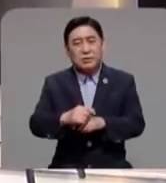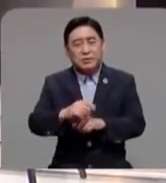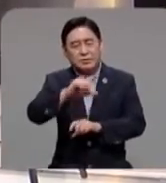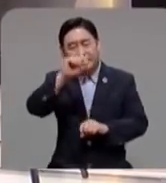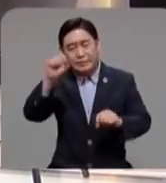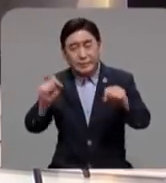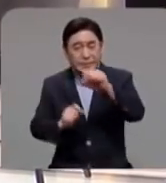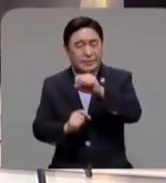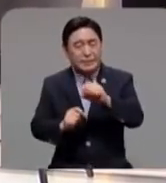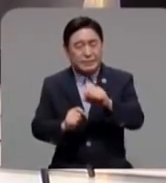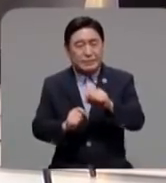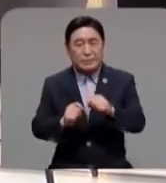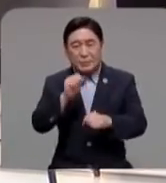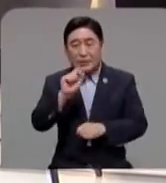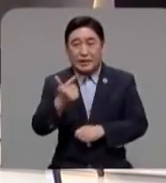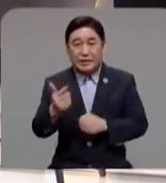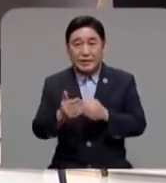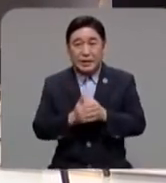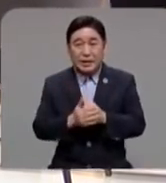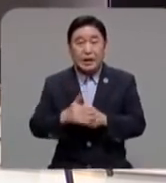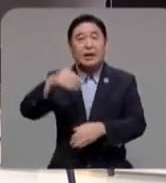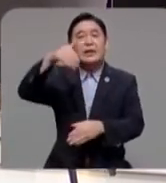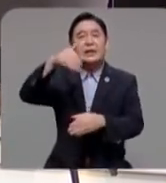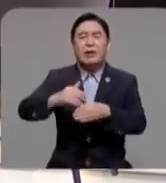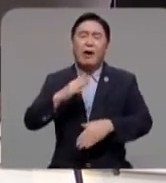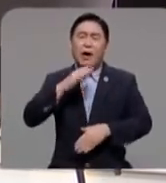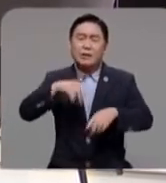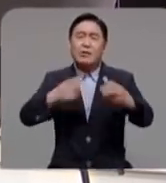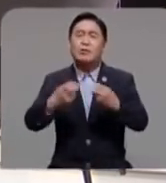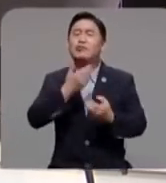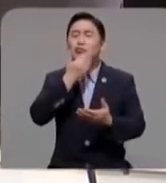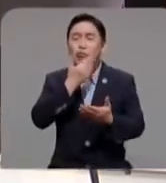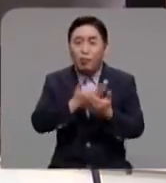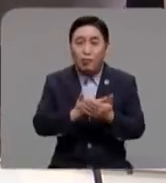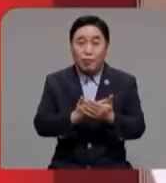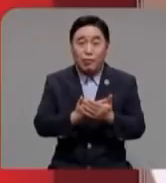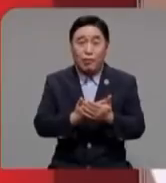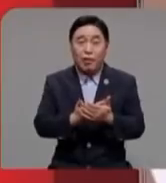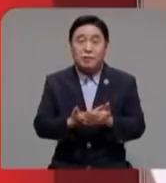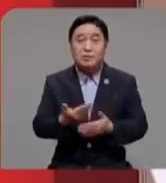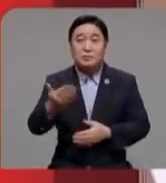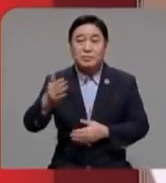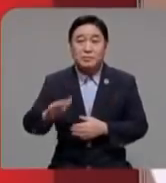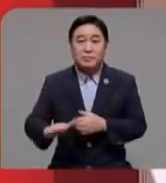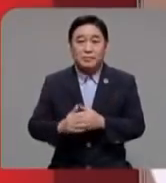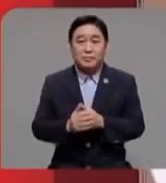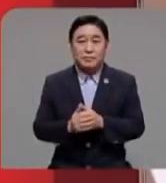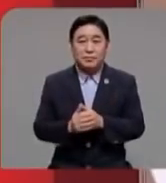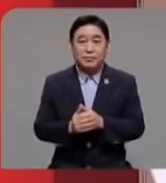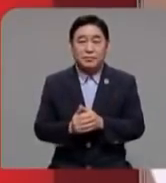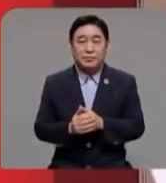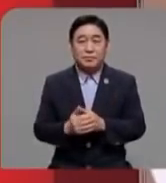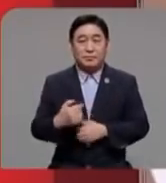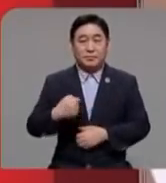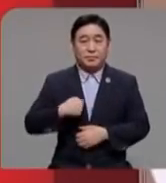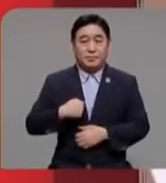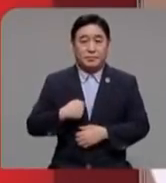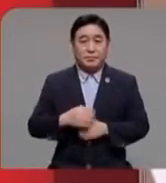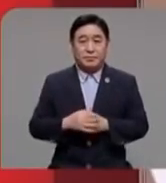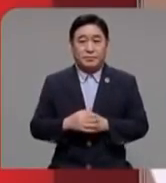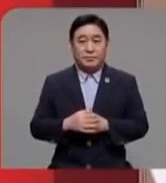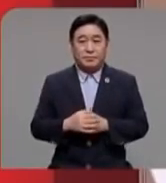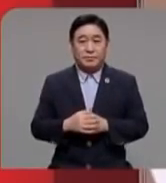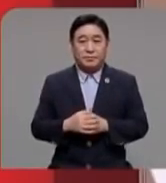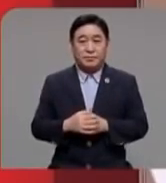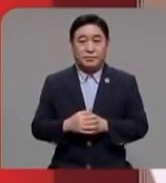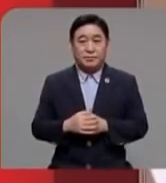수 있으니까 근데 이제 선거는 당연히 정책도 중요합니다. 그런데 저는 이제